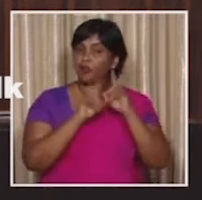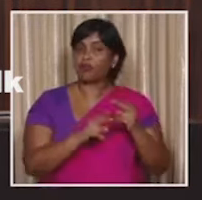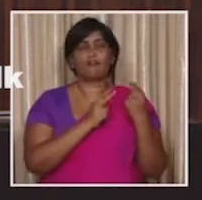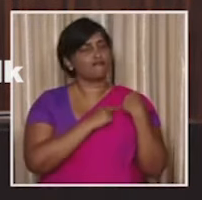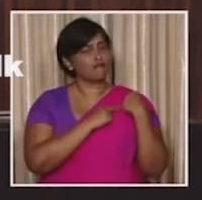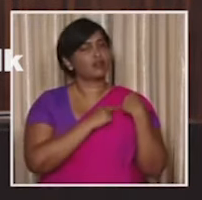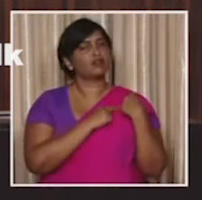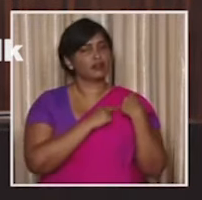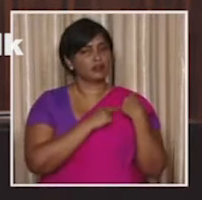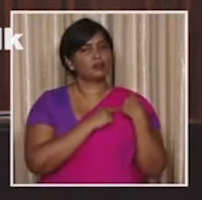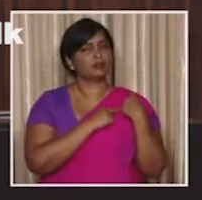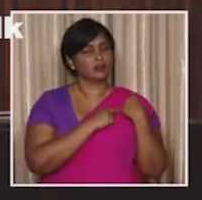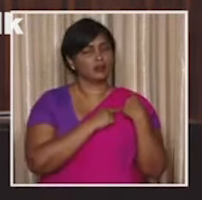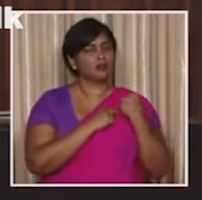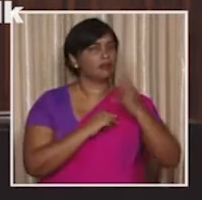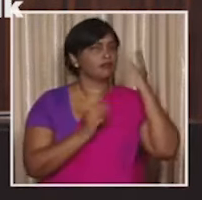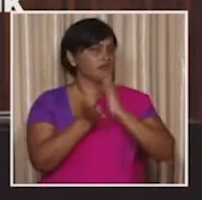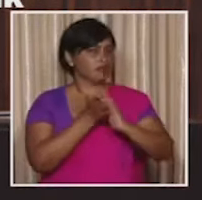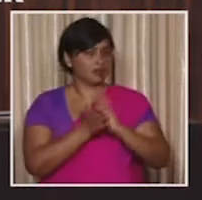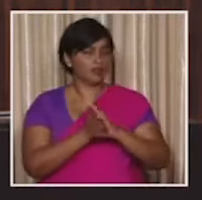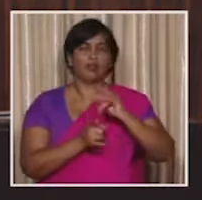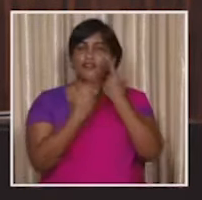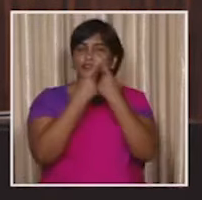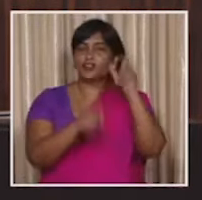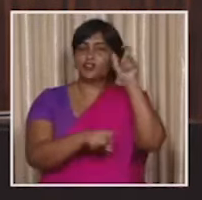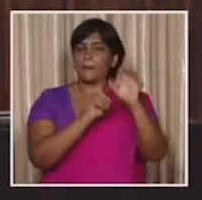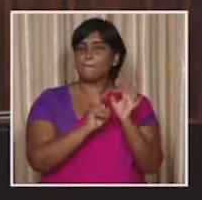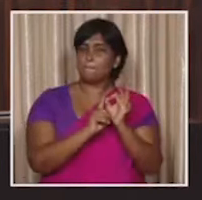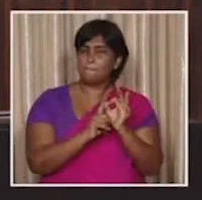වගකීම ඉටු කරමු. විවිධ